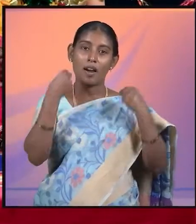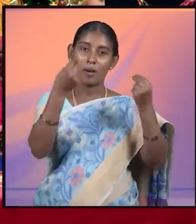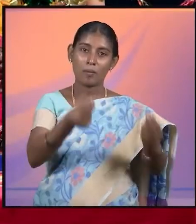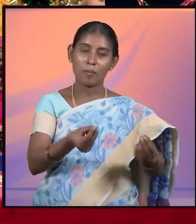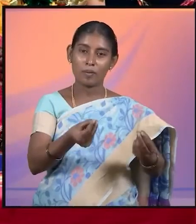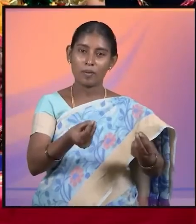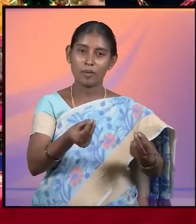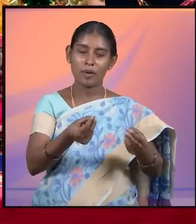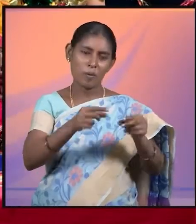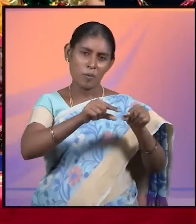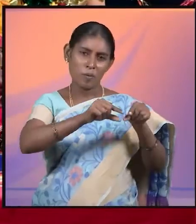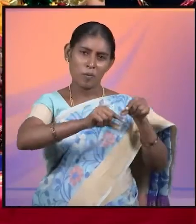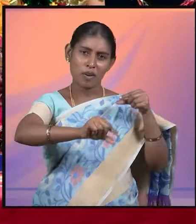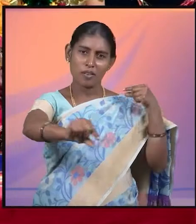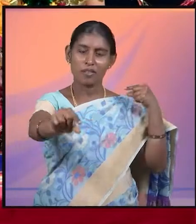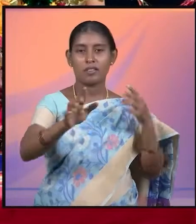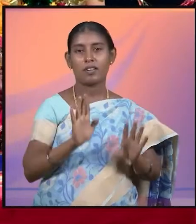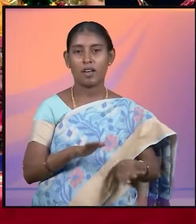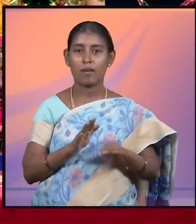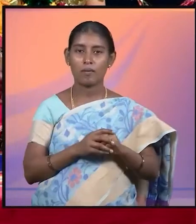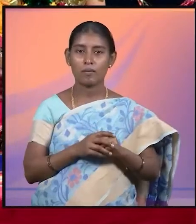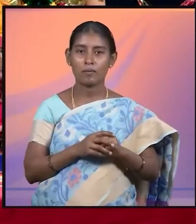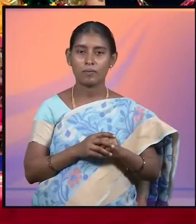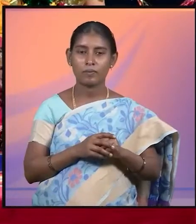போட்டு வரிசையா இருந்தது.